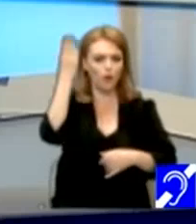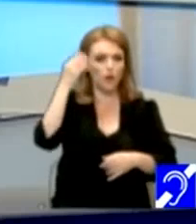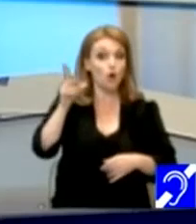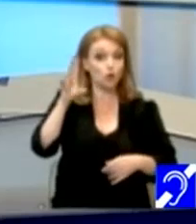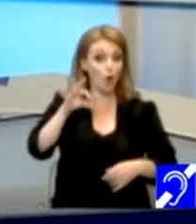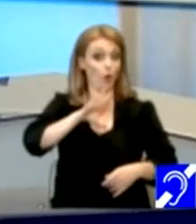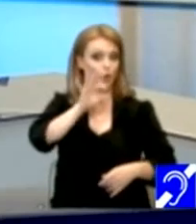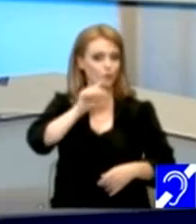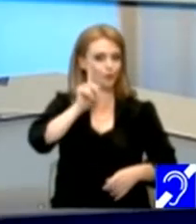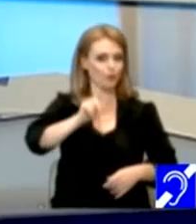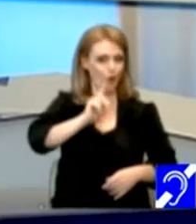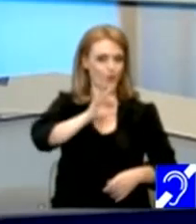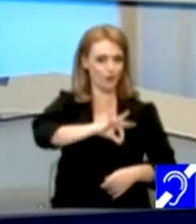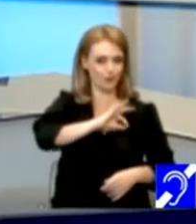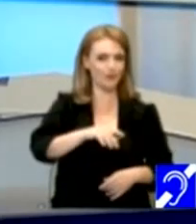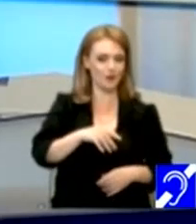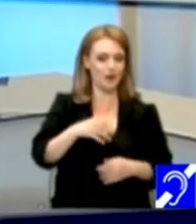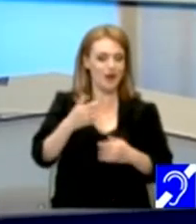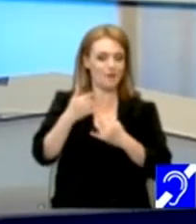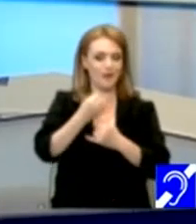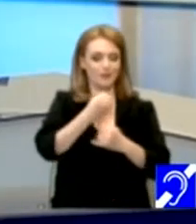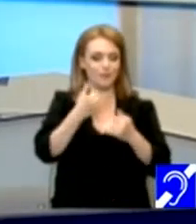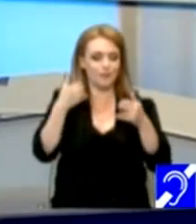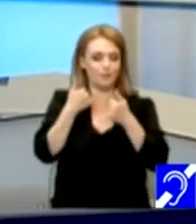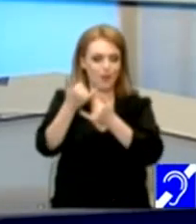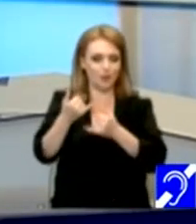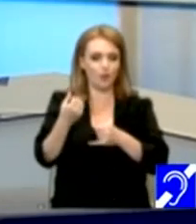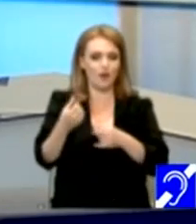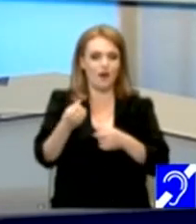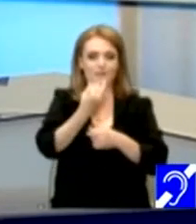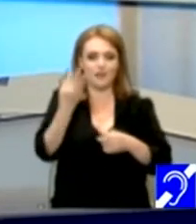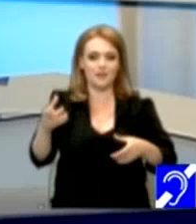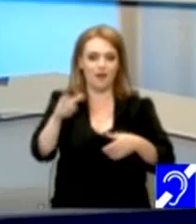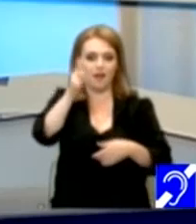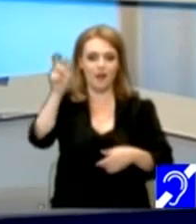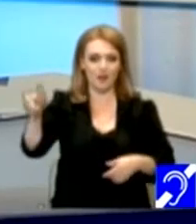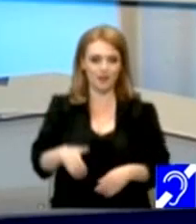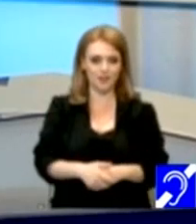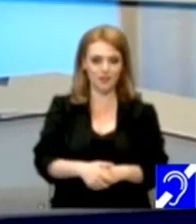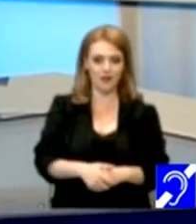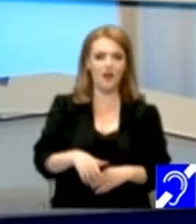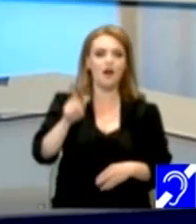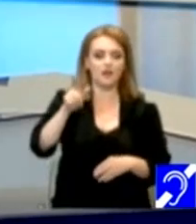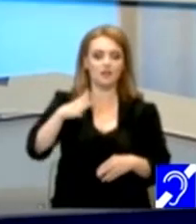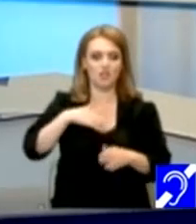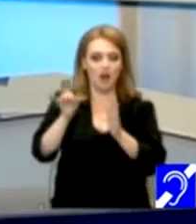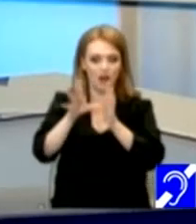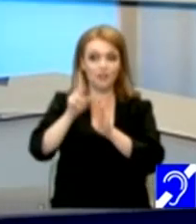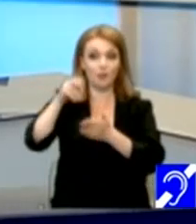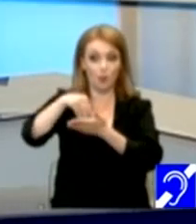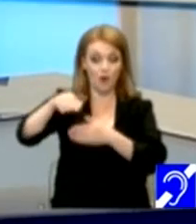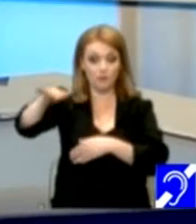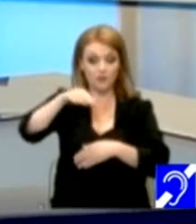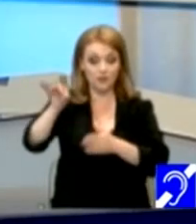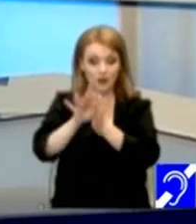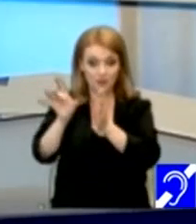convenabil unor intermediari. Sunt acuzații și despre alte ilegalități cu energie electrică în regiunea Transnistria. Reprezentanții